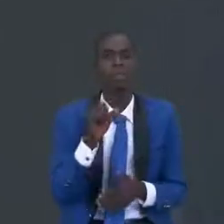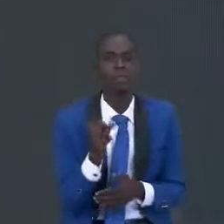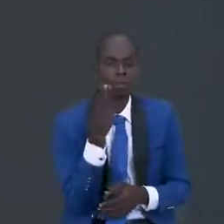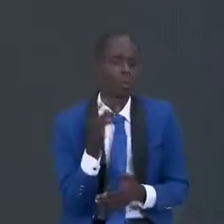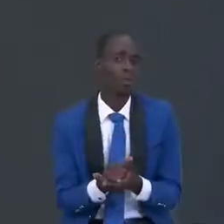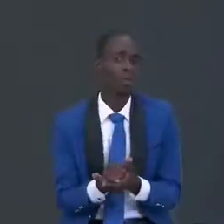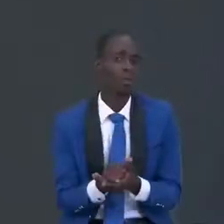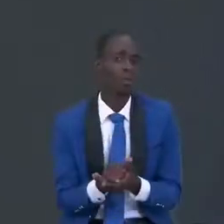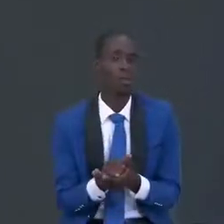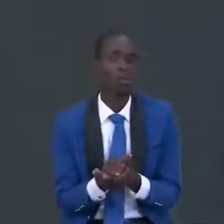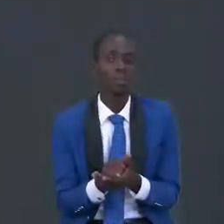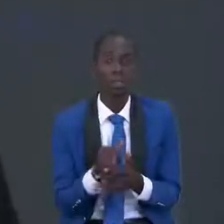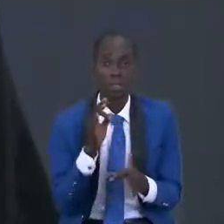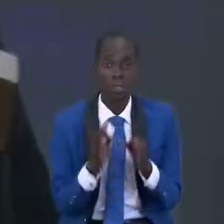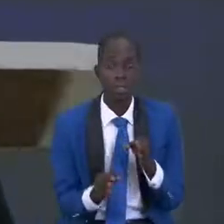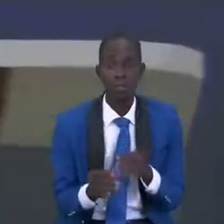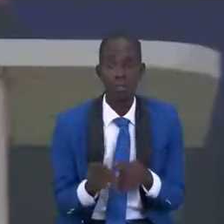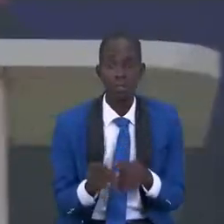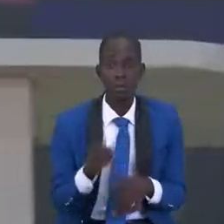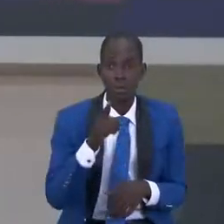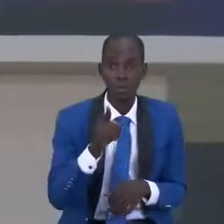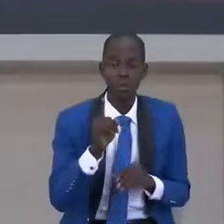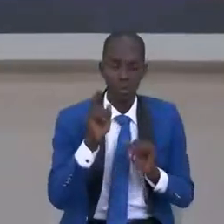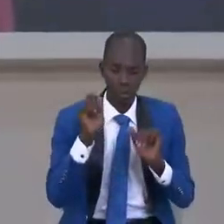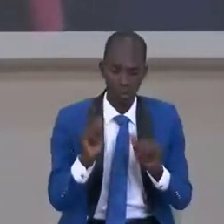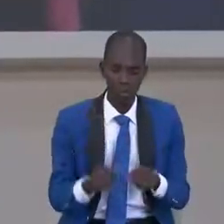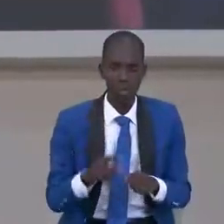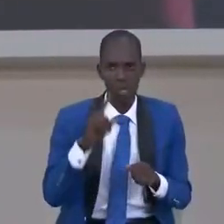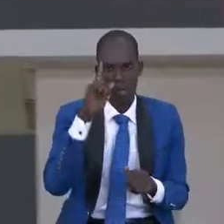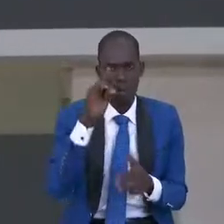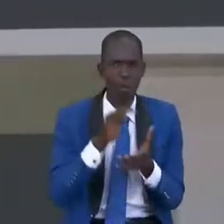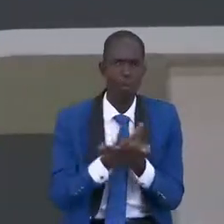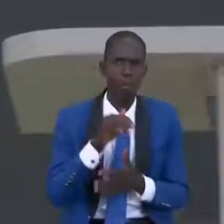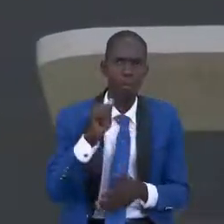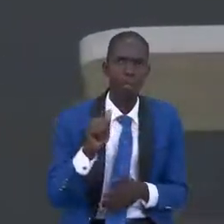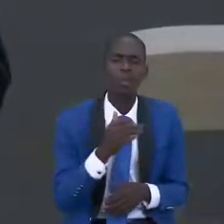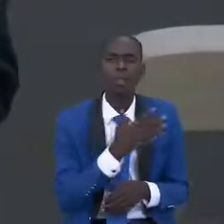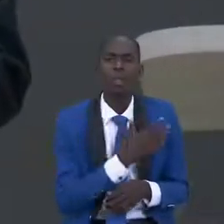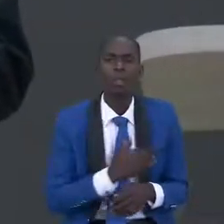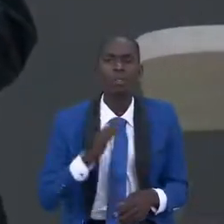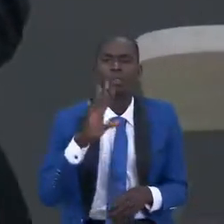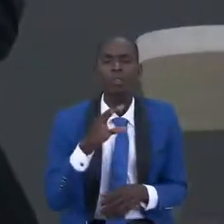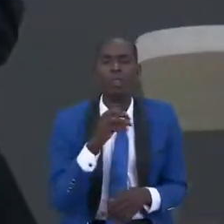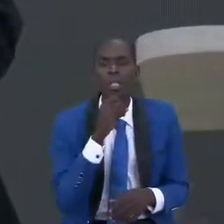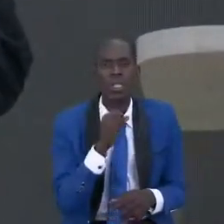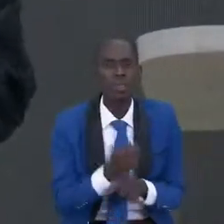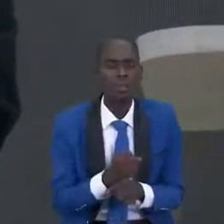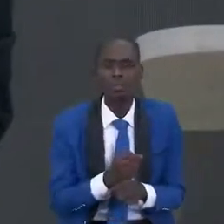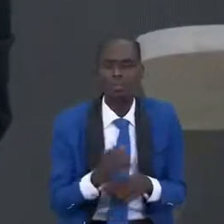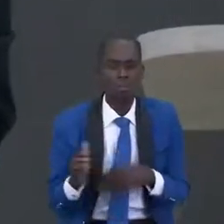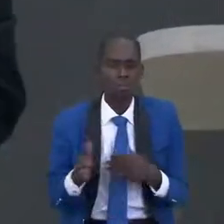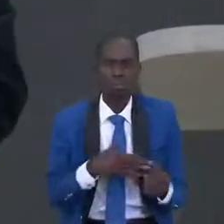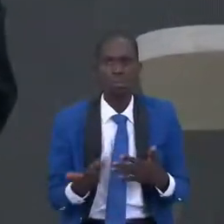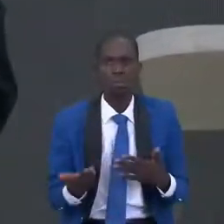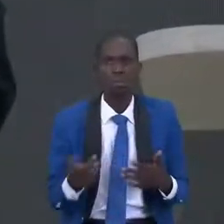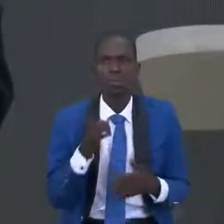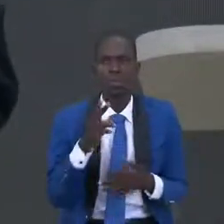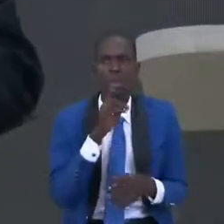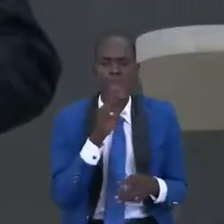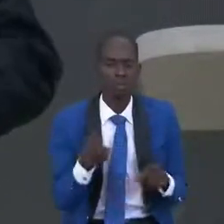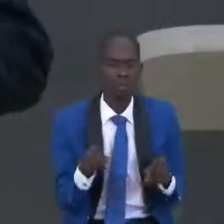ça. Si toi tu peux croire. Peu importe ton âge, très, très, très jeune, très